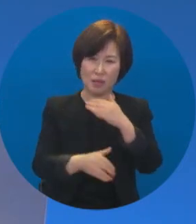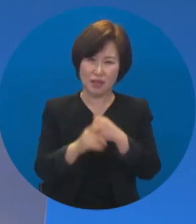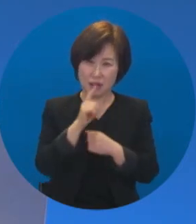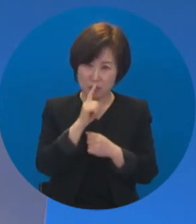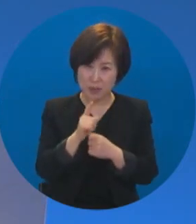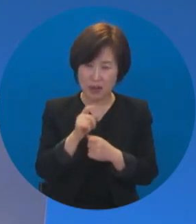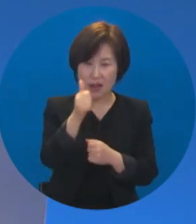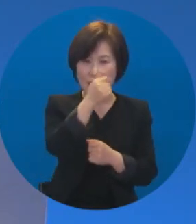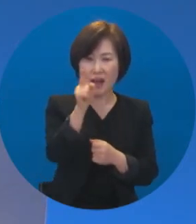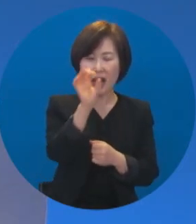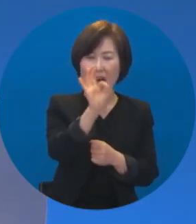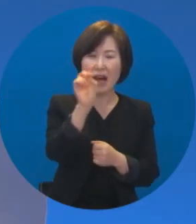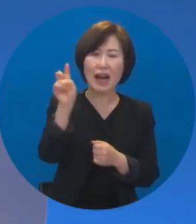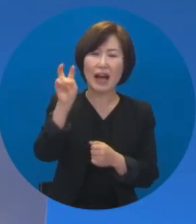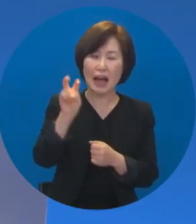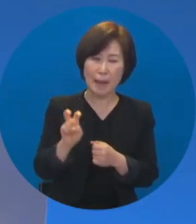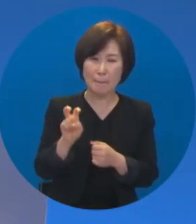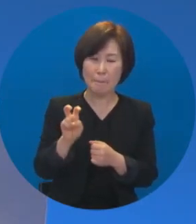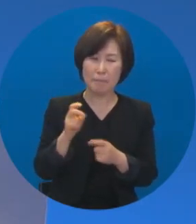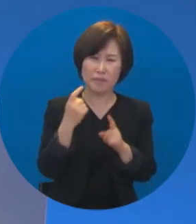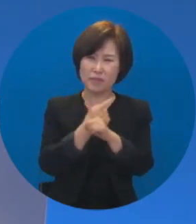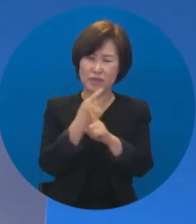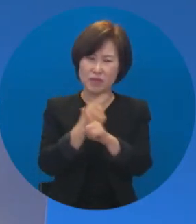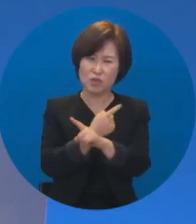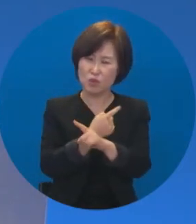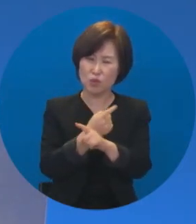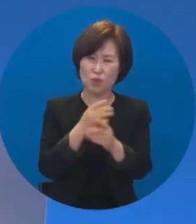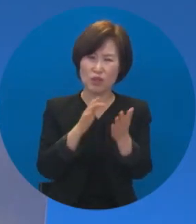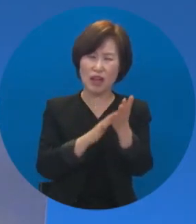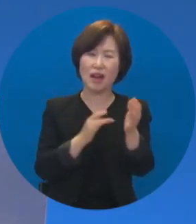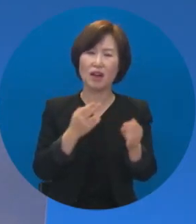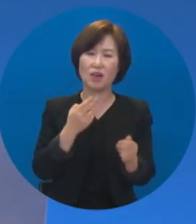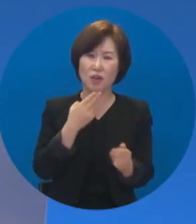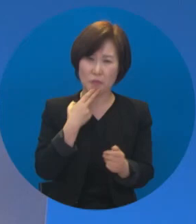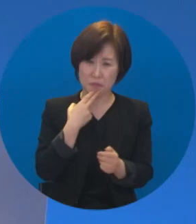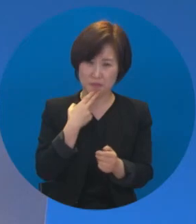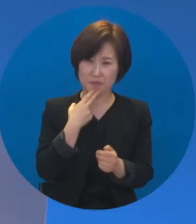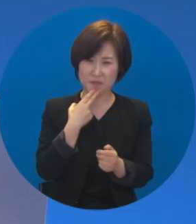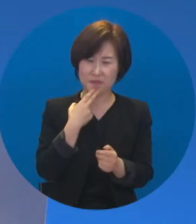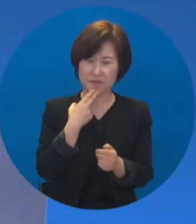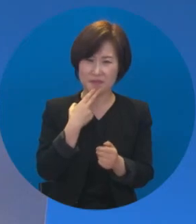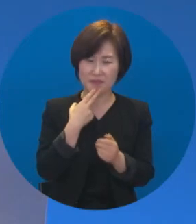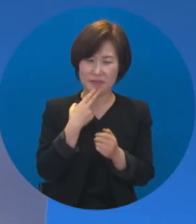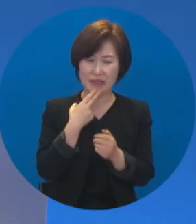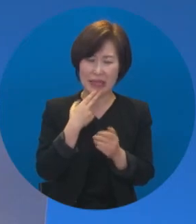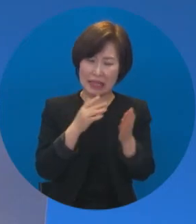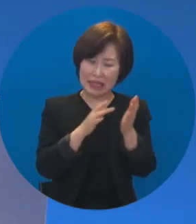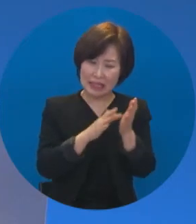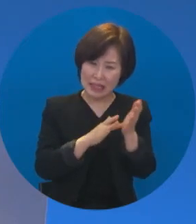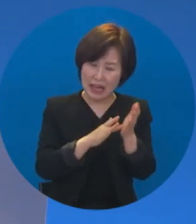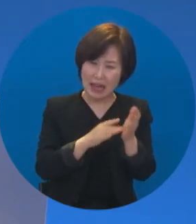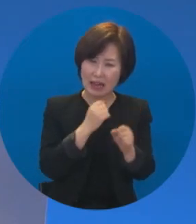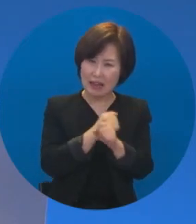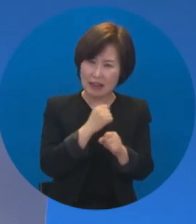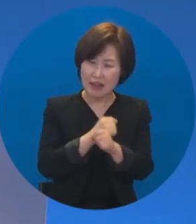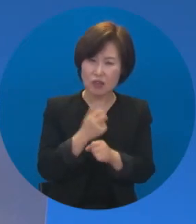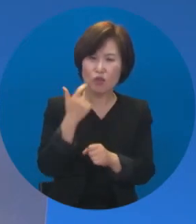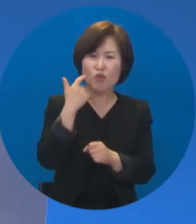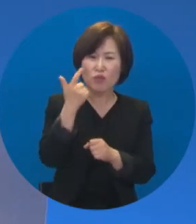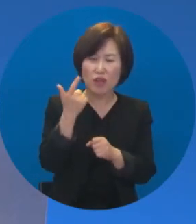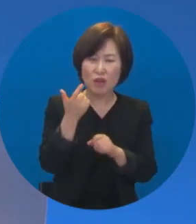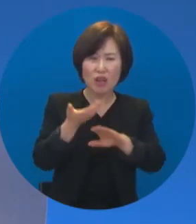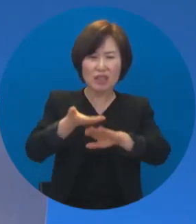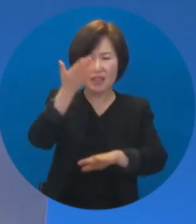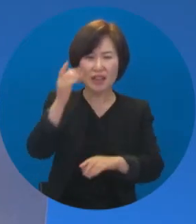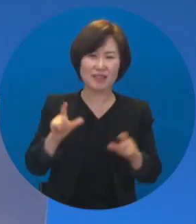없습니다. 이 병에는 잘 맞는 항암제가 없지만 항암제를 일반적인 걸 투여한다고 하더라도 6개월은 넘기지